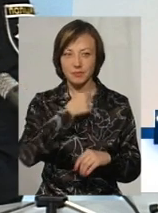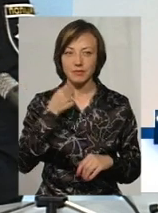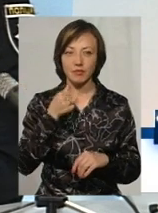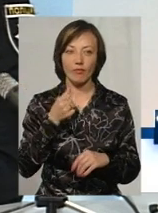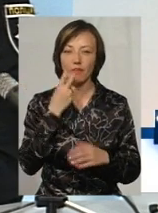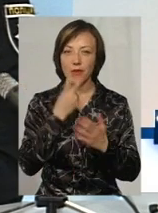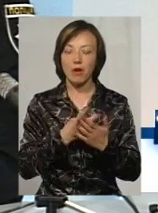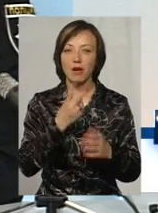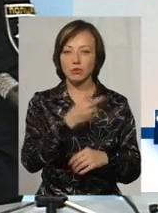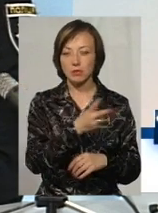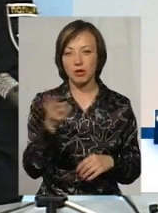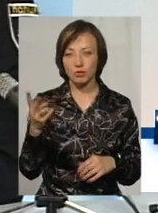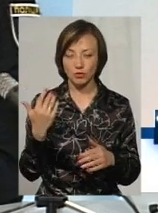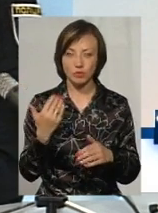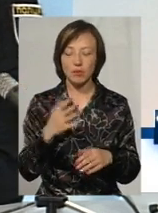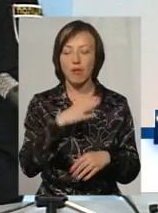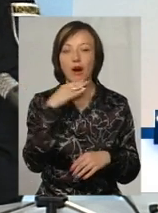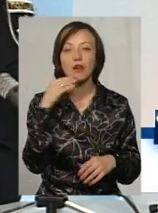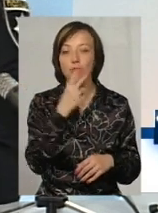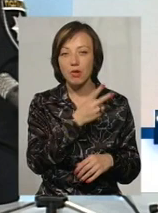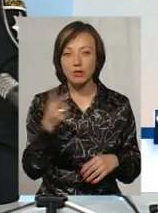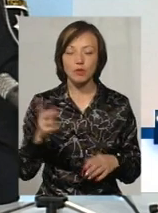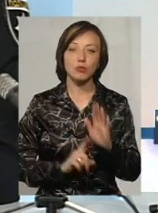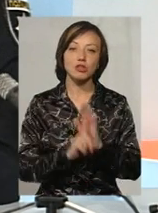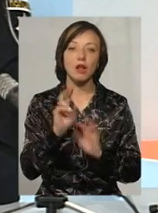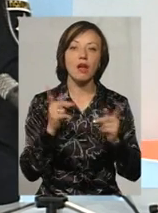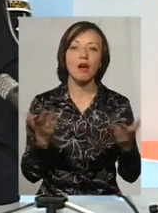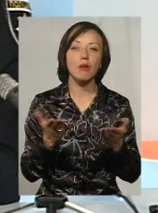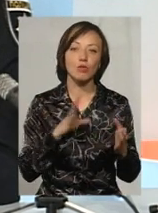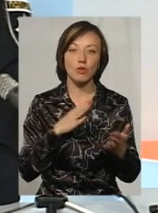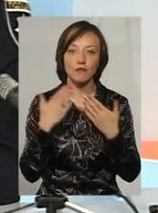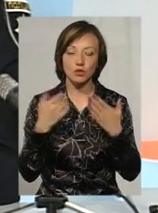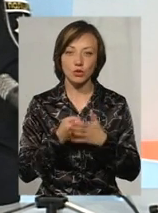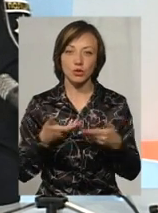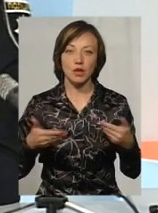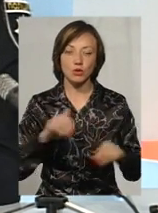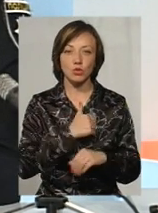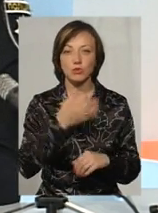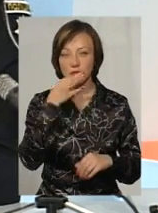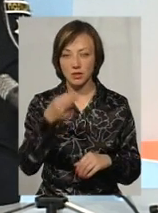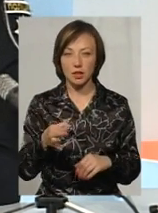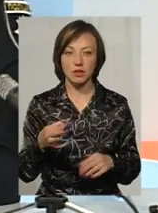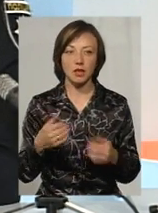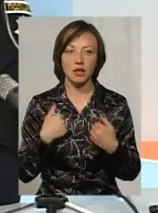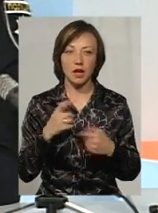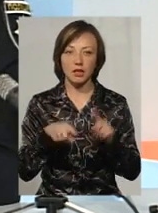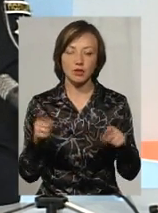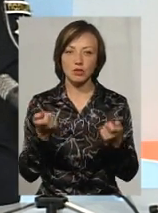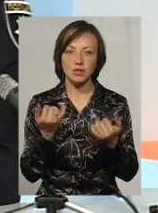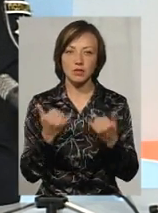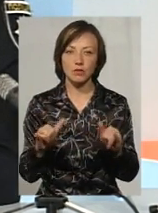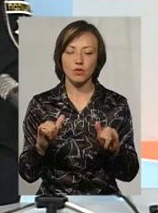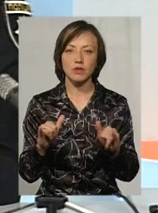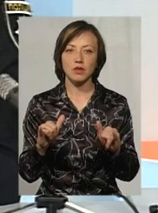Я багато бачив. Бачив, як ми починали працювати, яке було відношення до нас. І хочу сказати, що я дещо здивований, що от